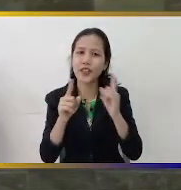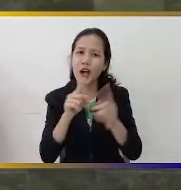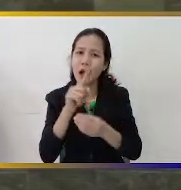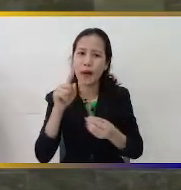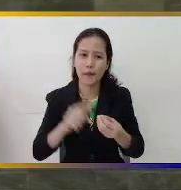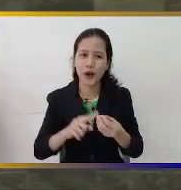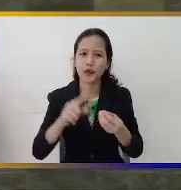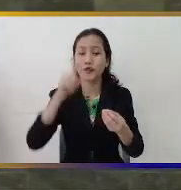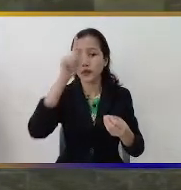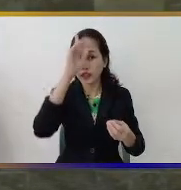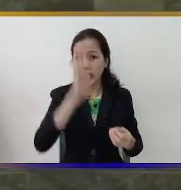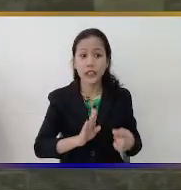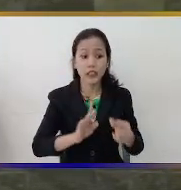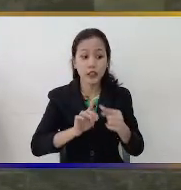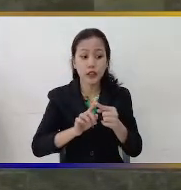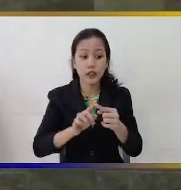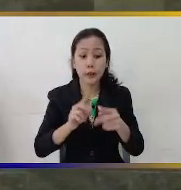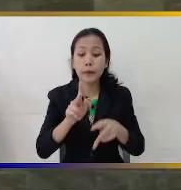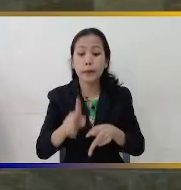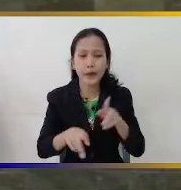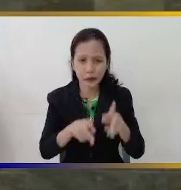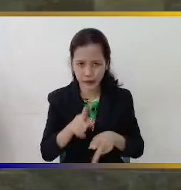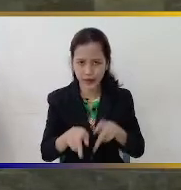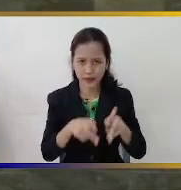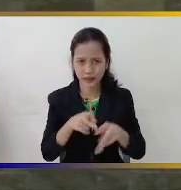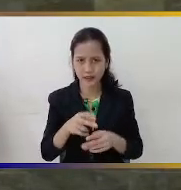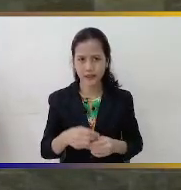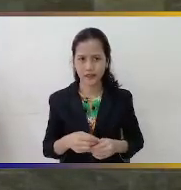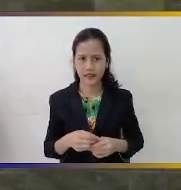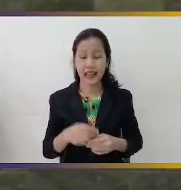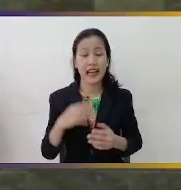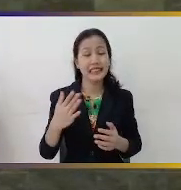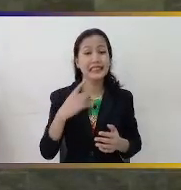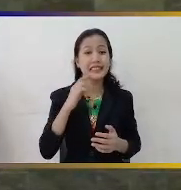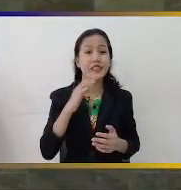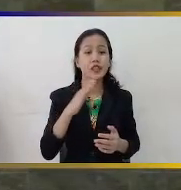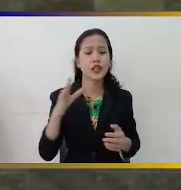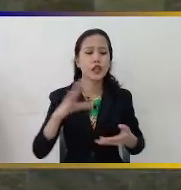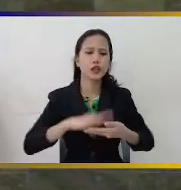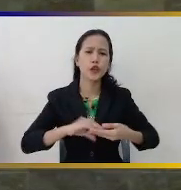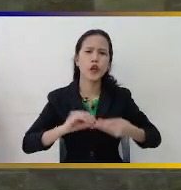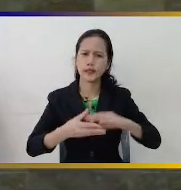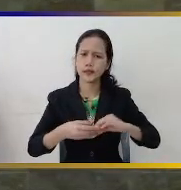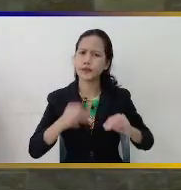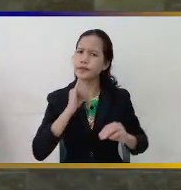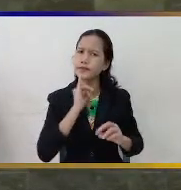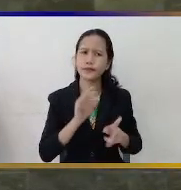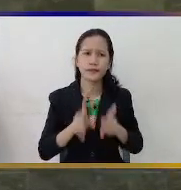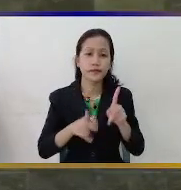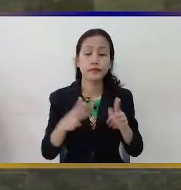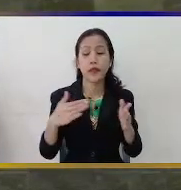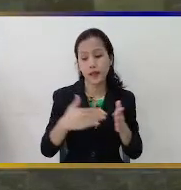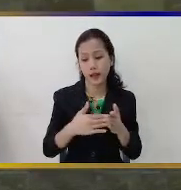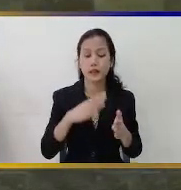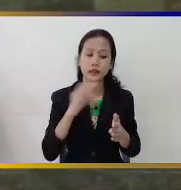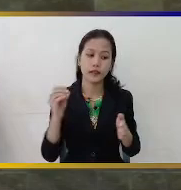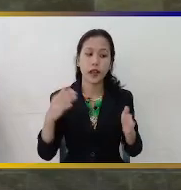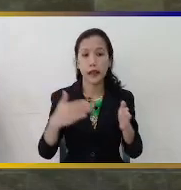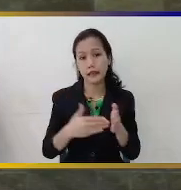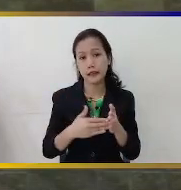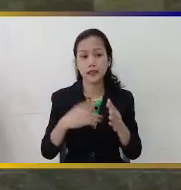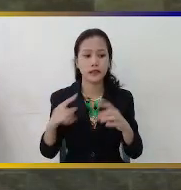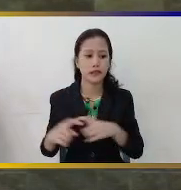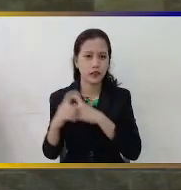tao. Okay, yung tao kasi nga, sabi ko nga po sa inyo, the story of Israel is paulit-ulit yung kanilang kasalanan eh. Nagsimula